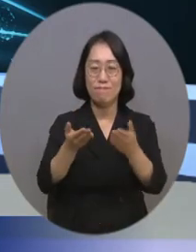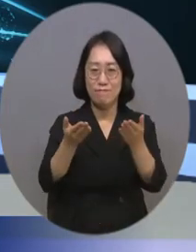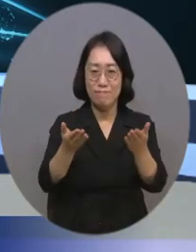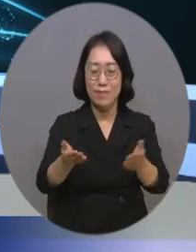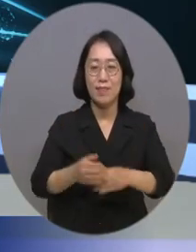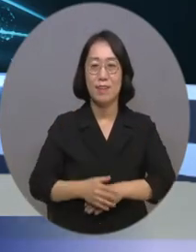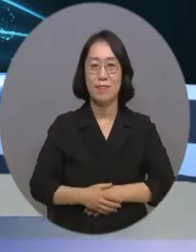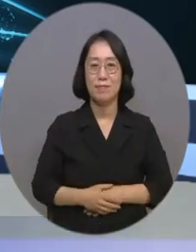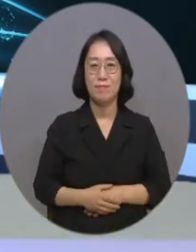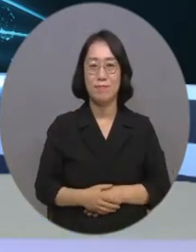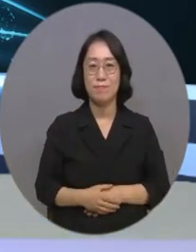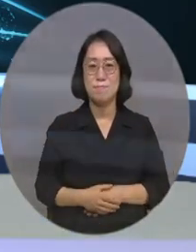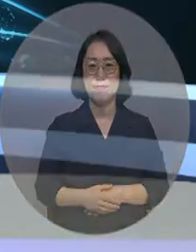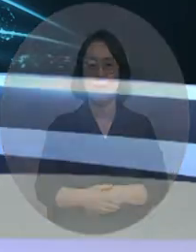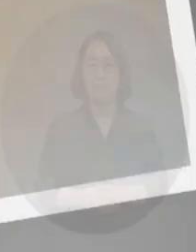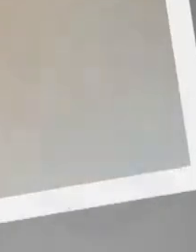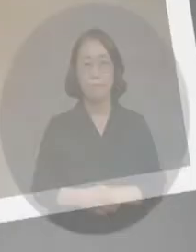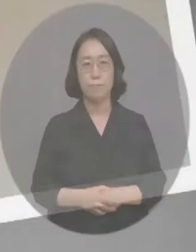고맙습니다.